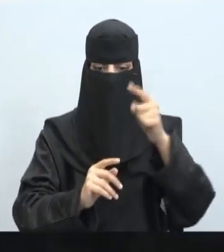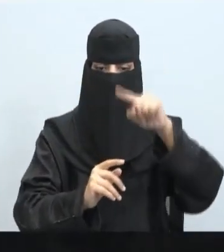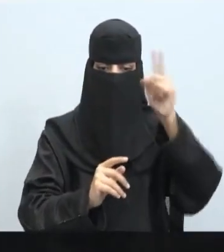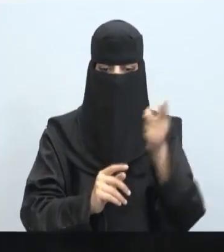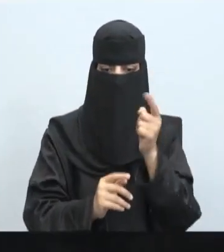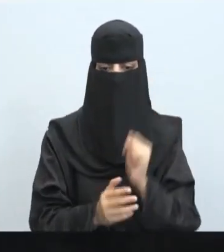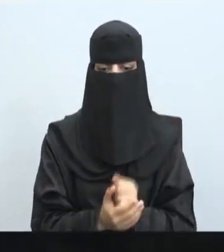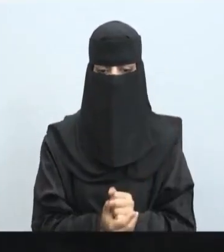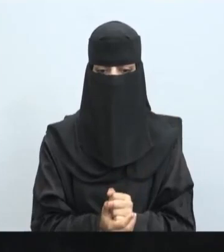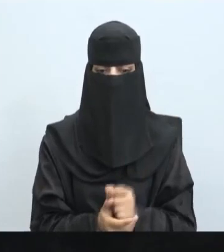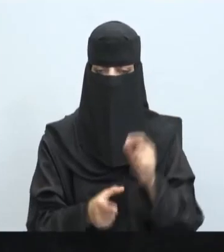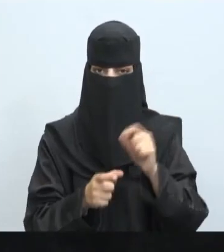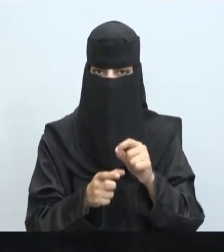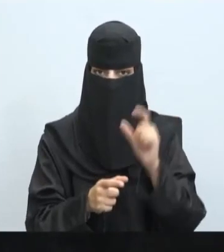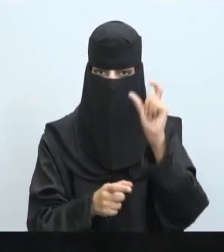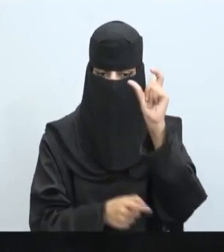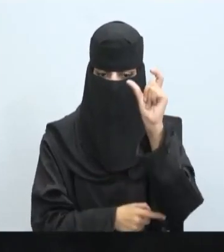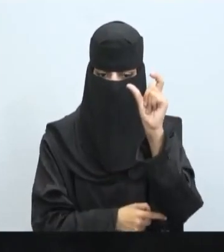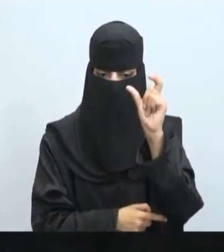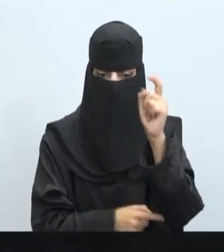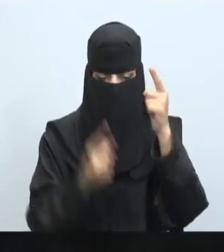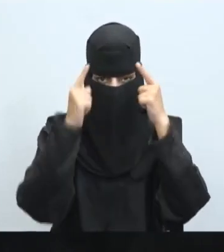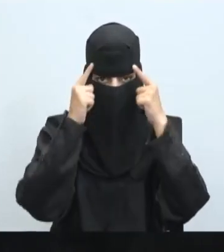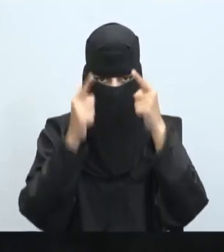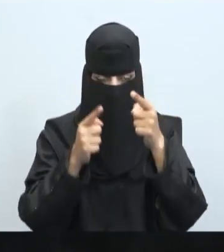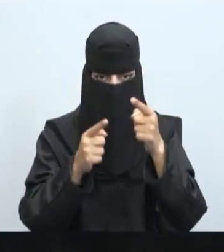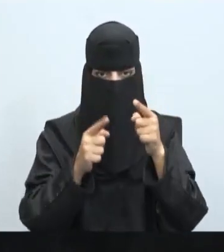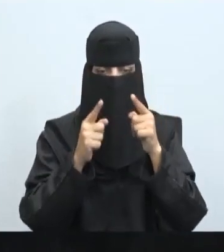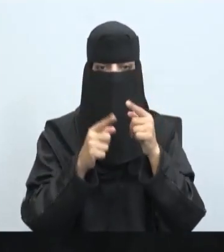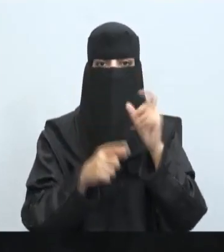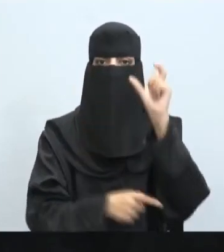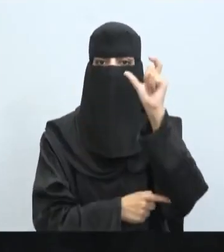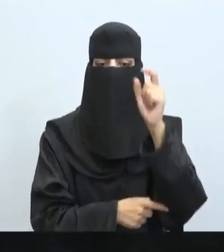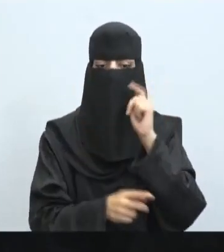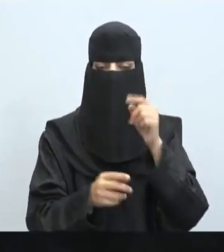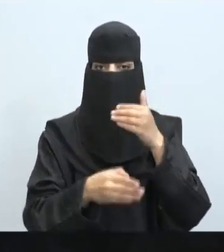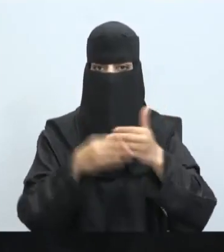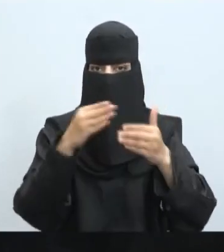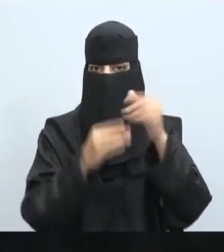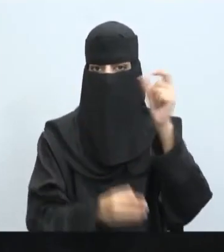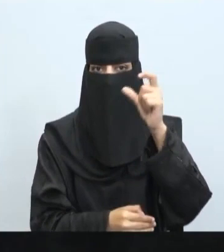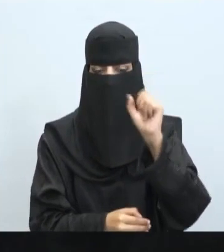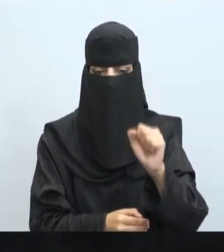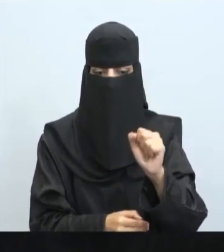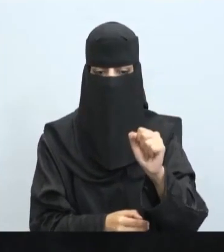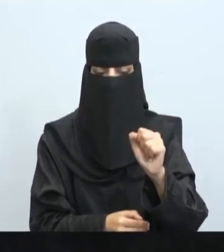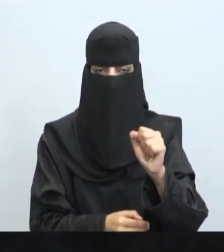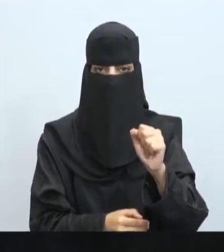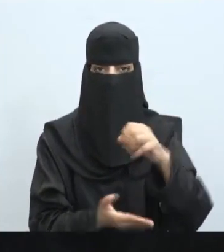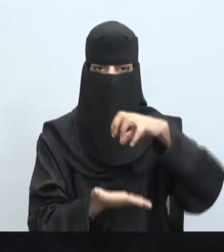والاقواس في المساجد ومن اشهر المساجد التي بناها المسلمون